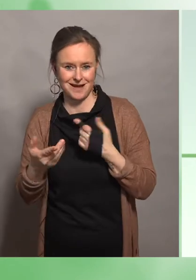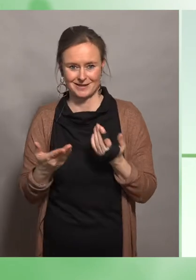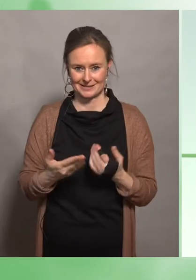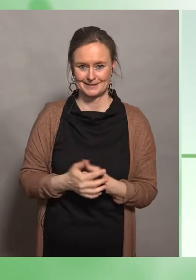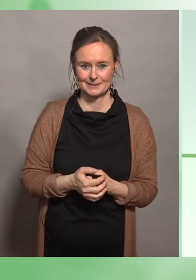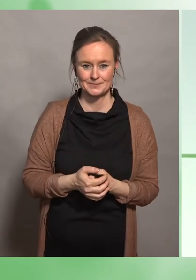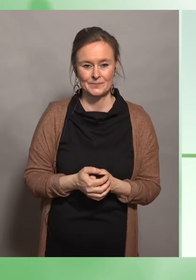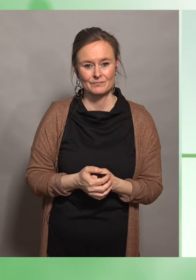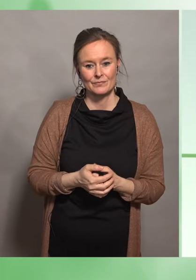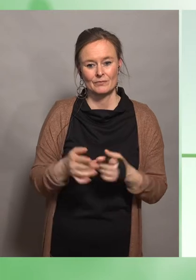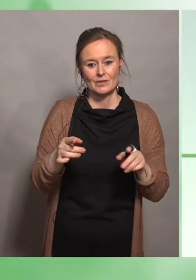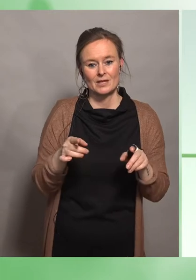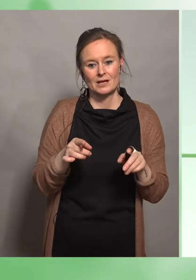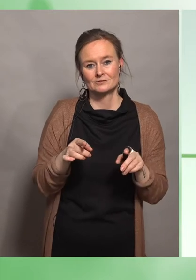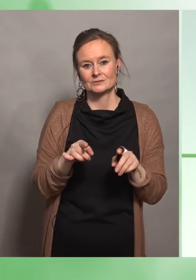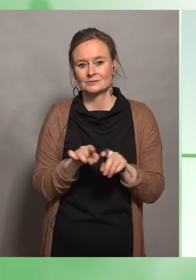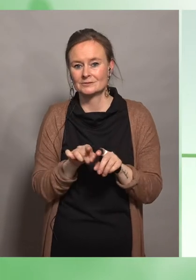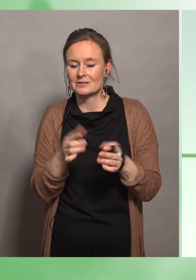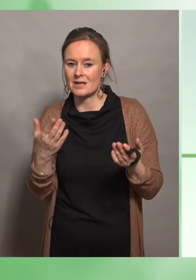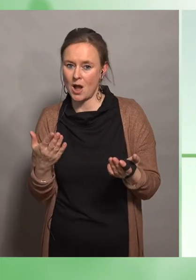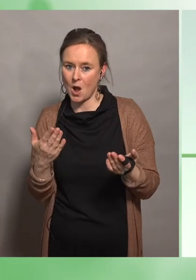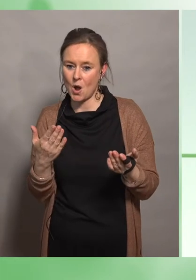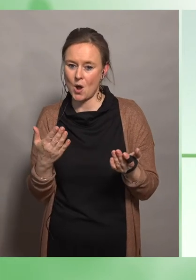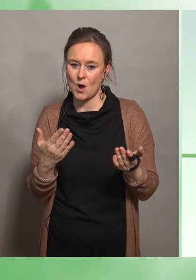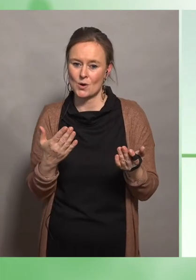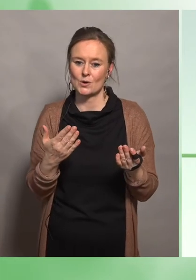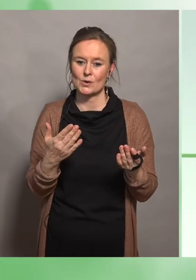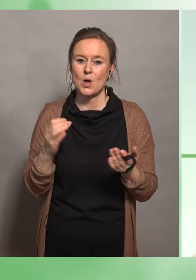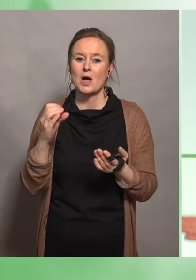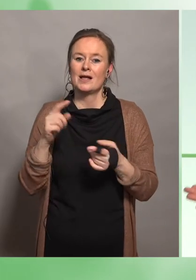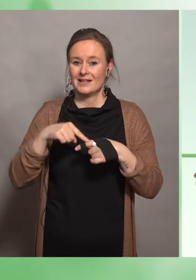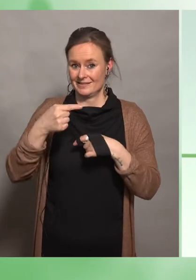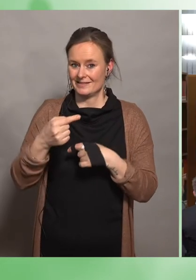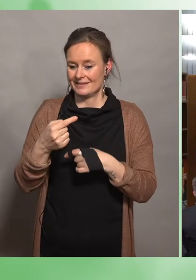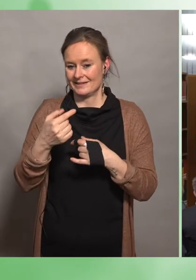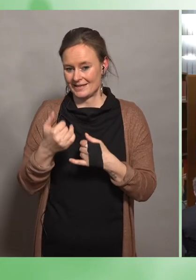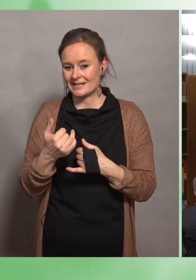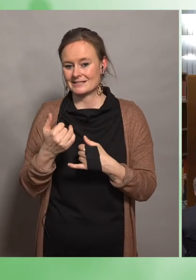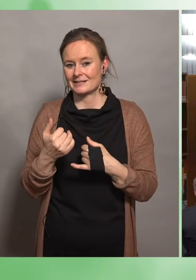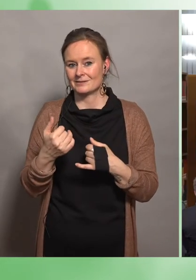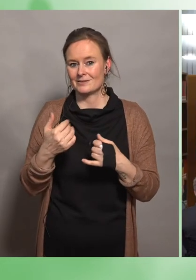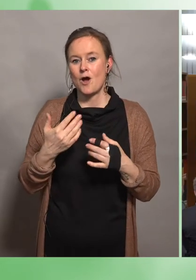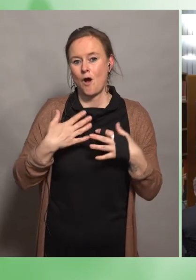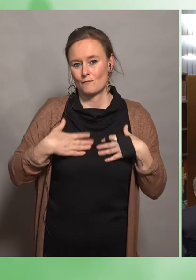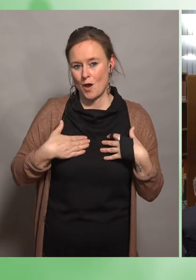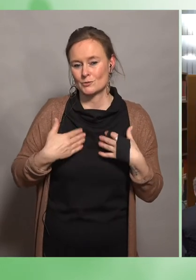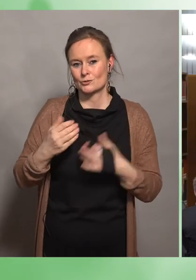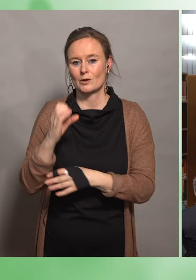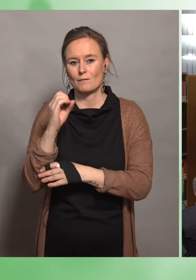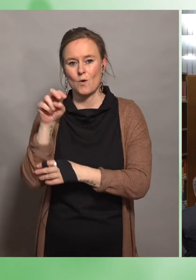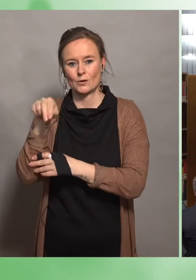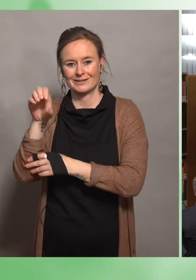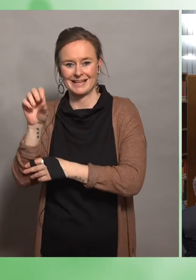auf die Keynote dann von einem lieben persönlichen Freund, den Andreas Unea. Aber das werden Sie dann vornehmen.